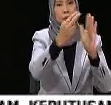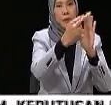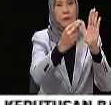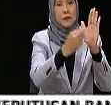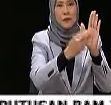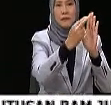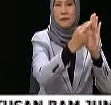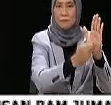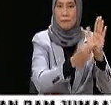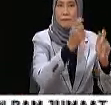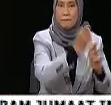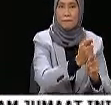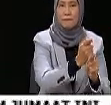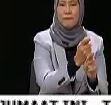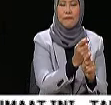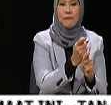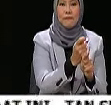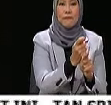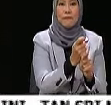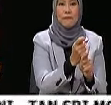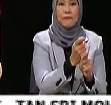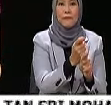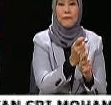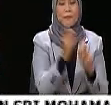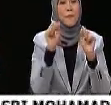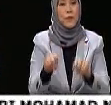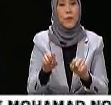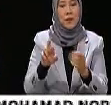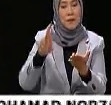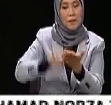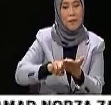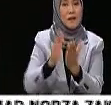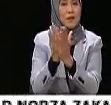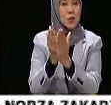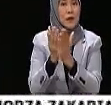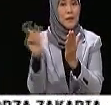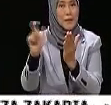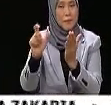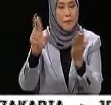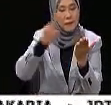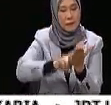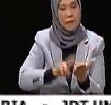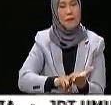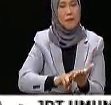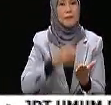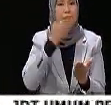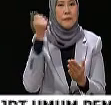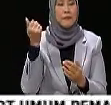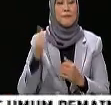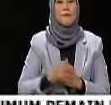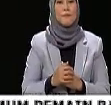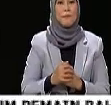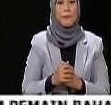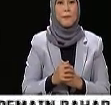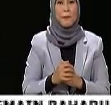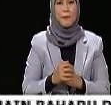yang ditentukan ada yang kalau boleh mereka terdaftar Ini yang ada dan kita lem kontestasi begini